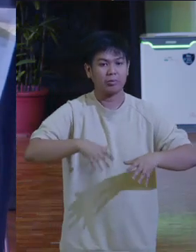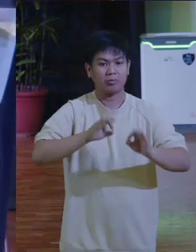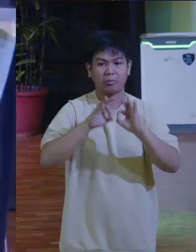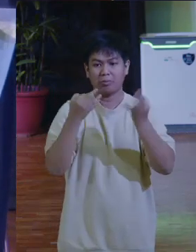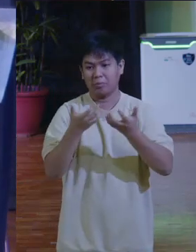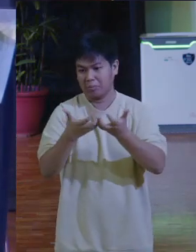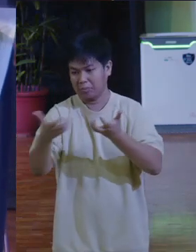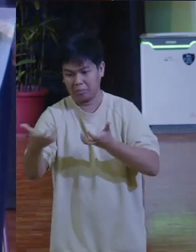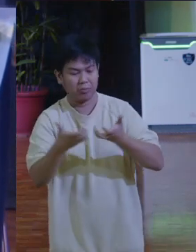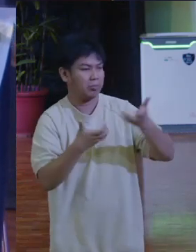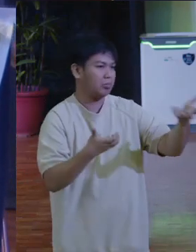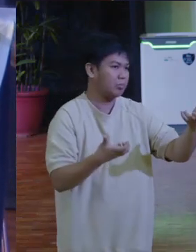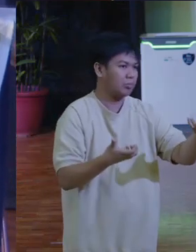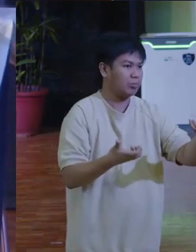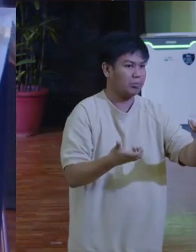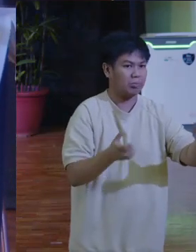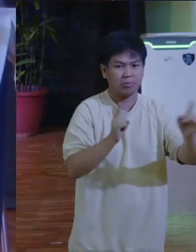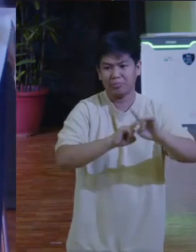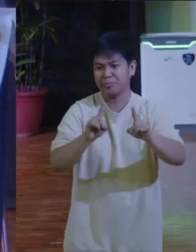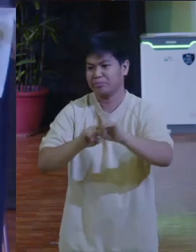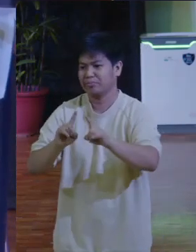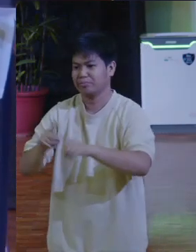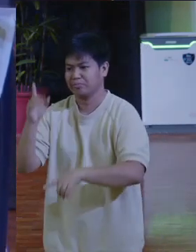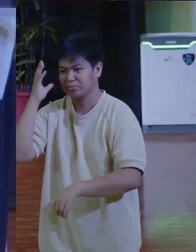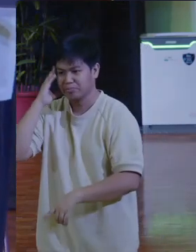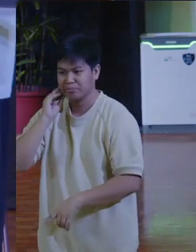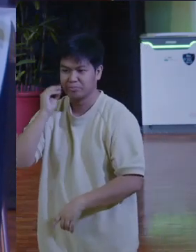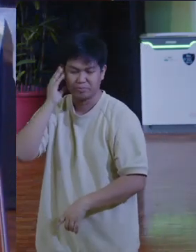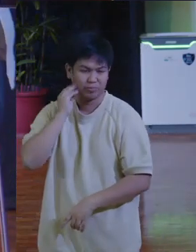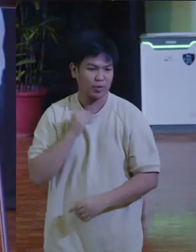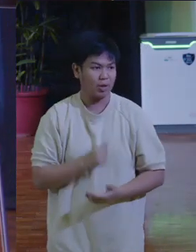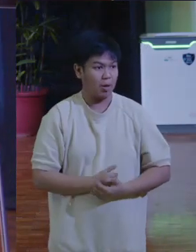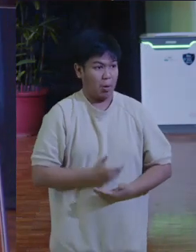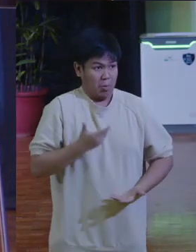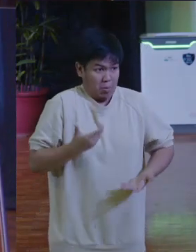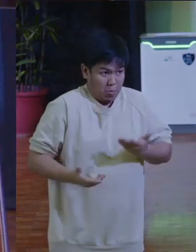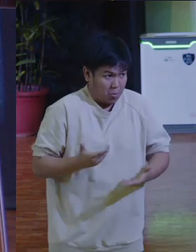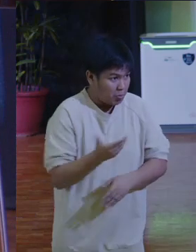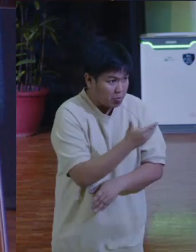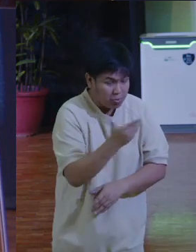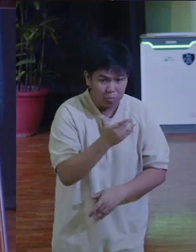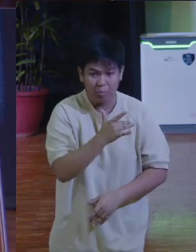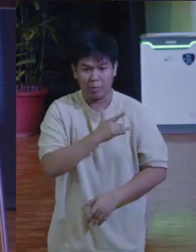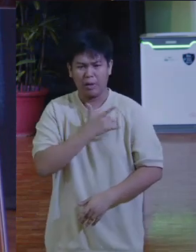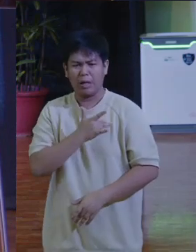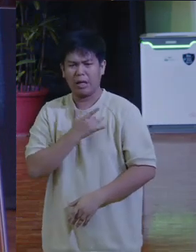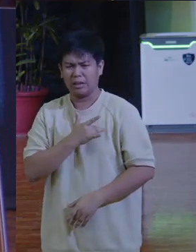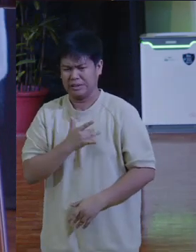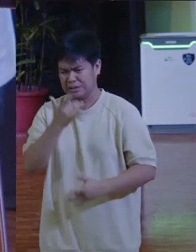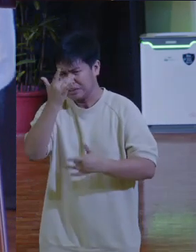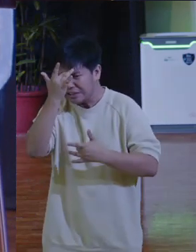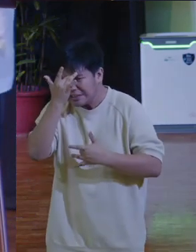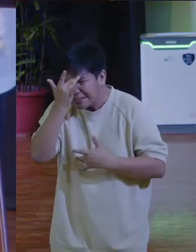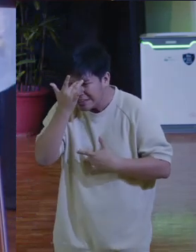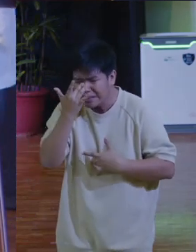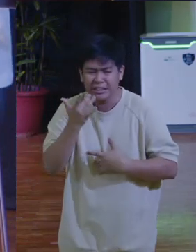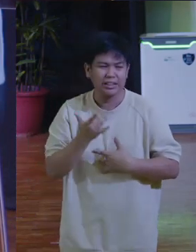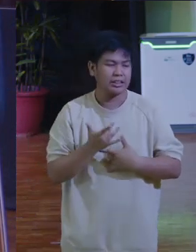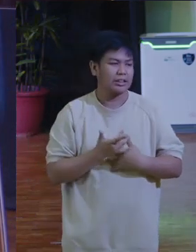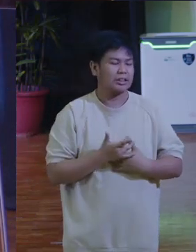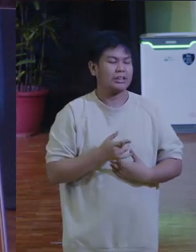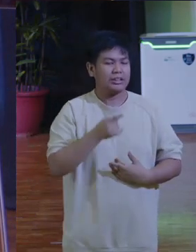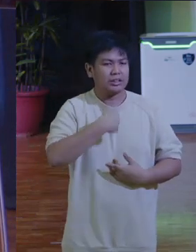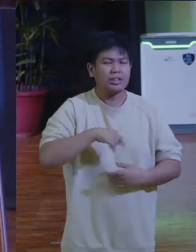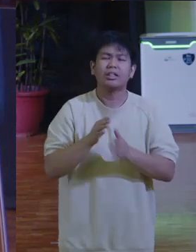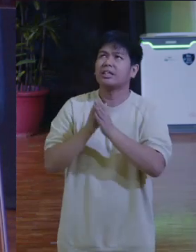pamilya, o ng dala ng karamdaman. Marami pong pagsubok na ganyan. At hinihintay na natin na